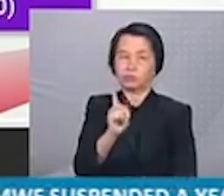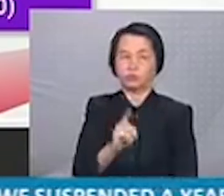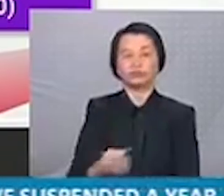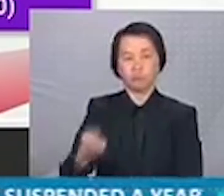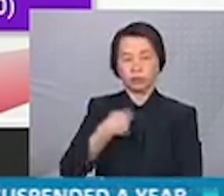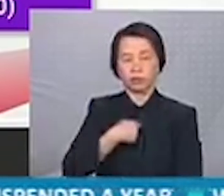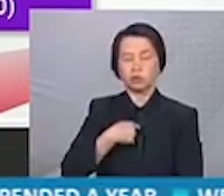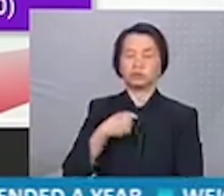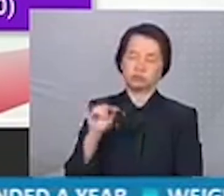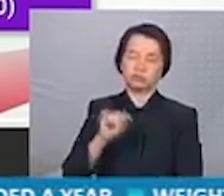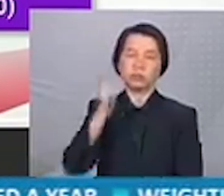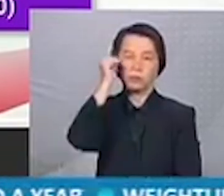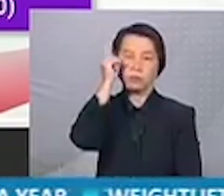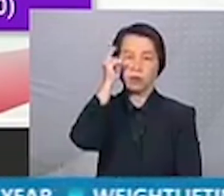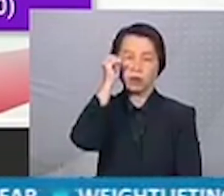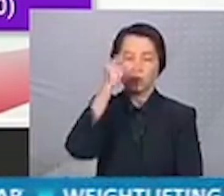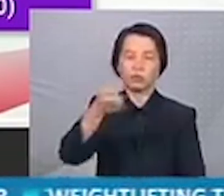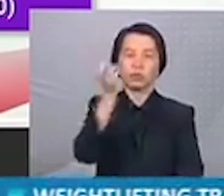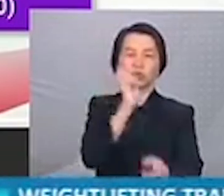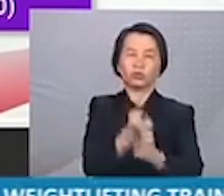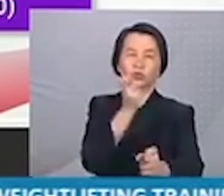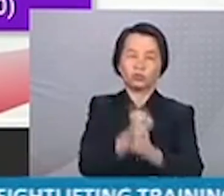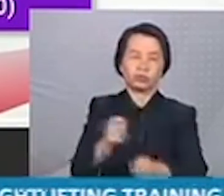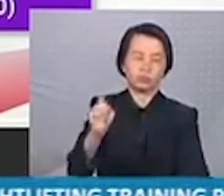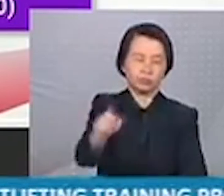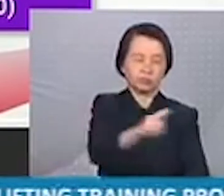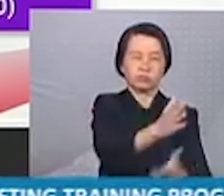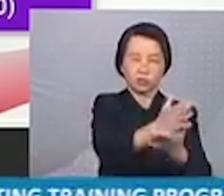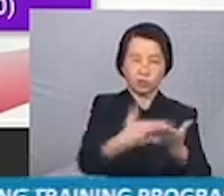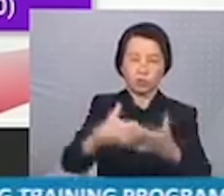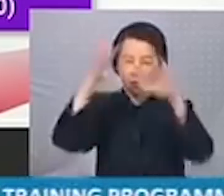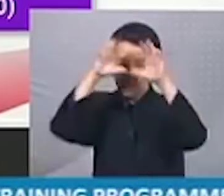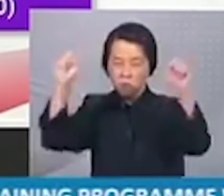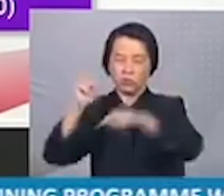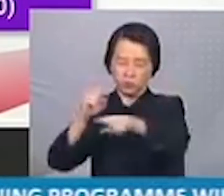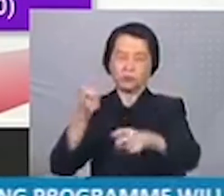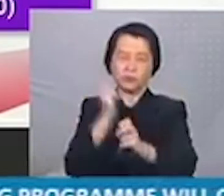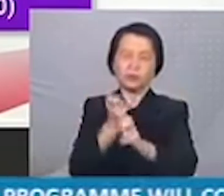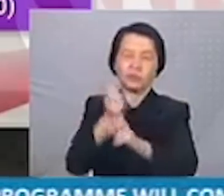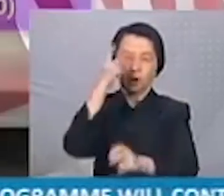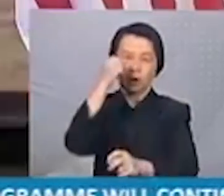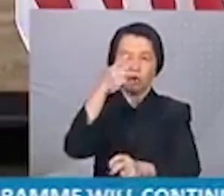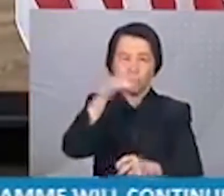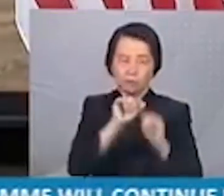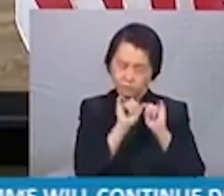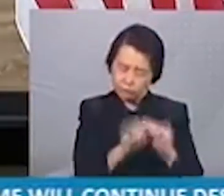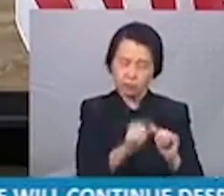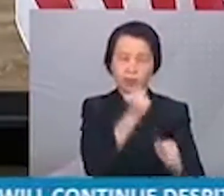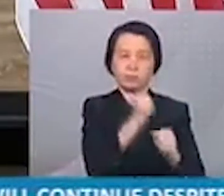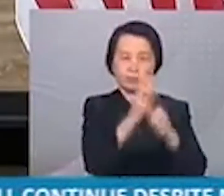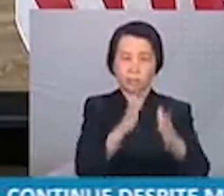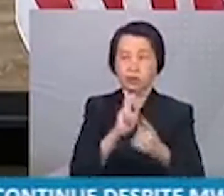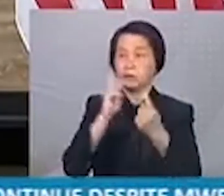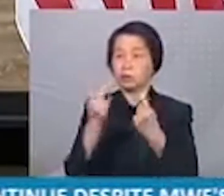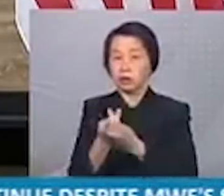Hai saya juga paham kesukarannya dihadapi oleh sebagian majikan untuk mengekalkan pekerja dalam